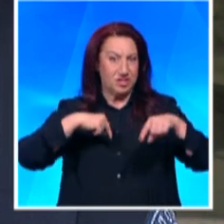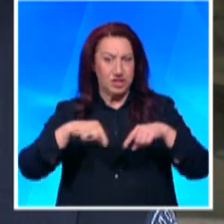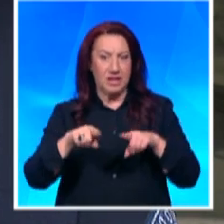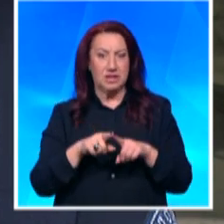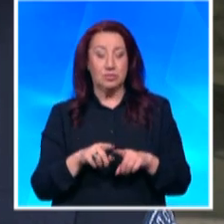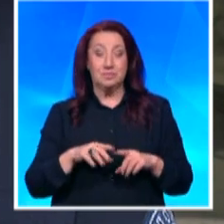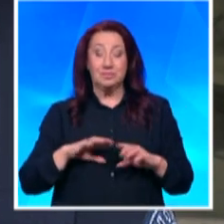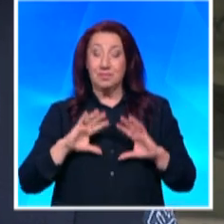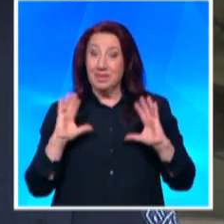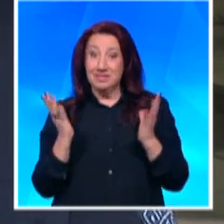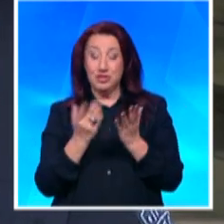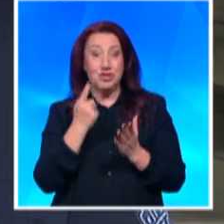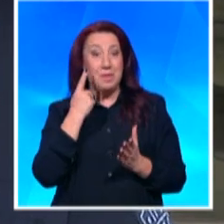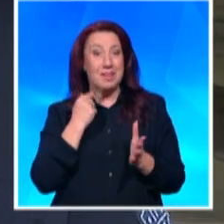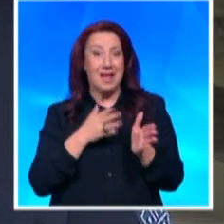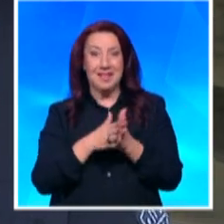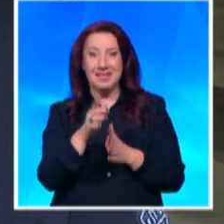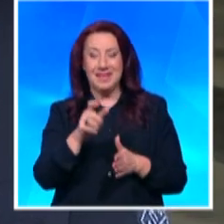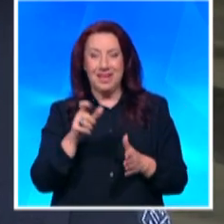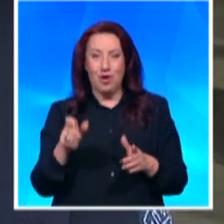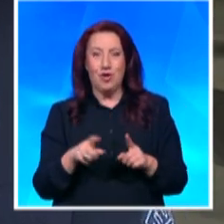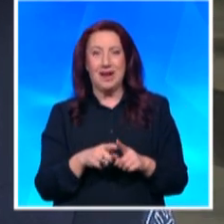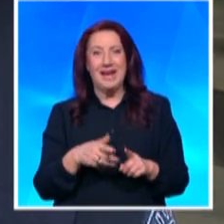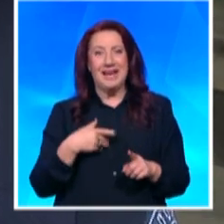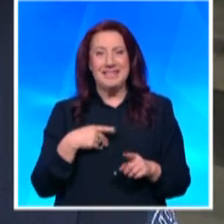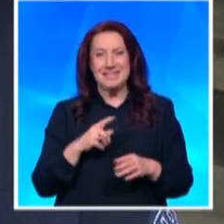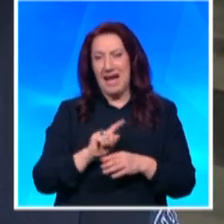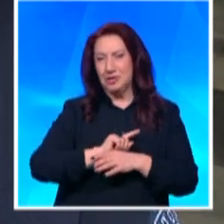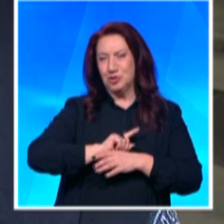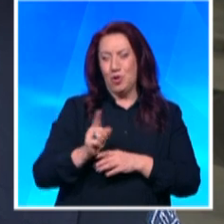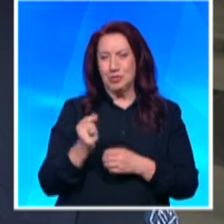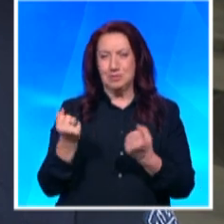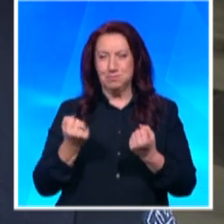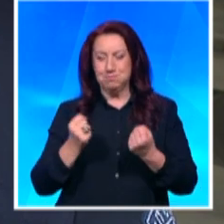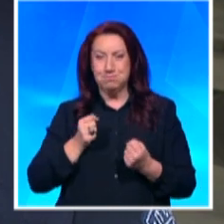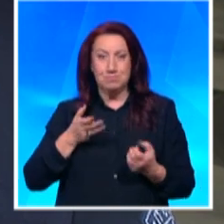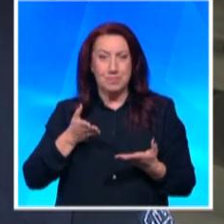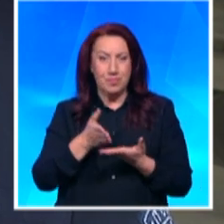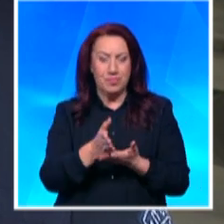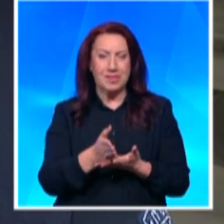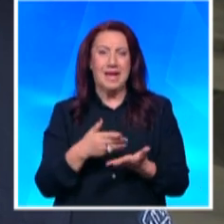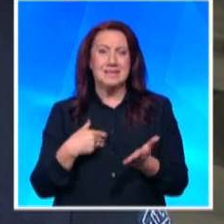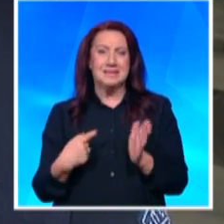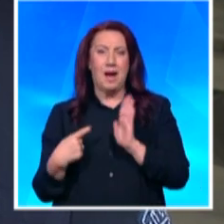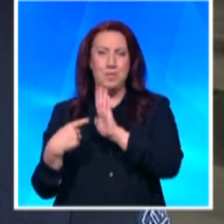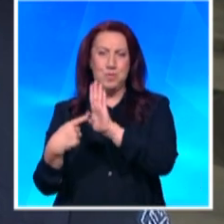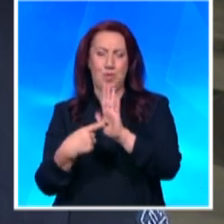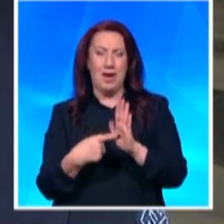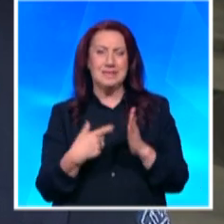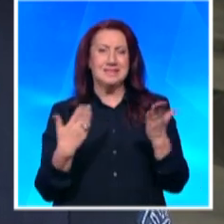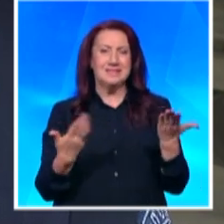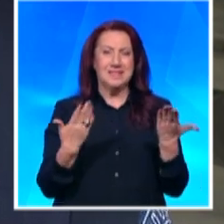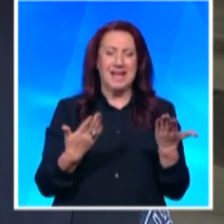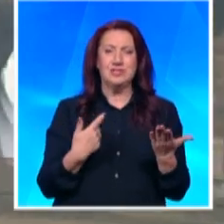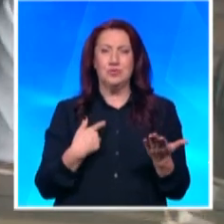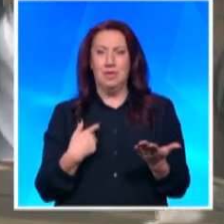хора, еуфория малко. Подават се на превишение на скоростта, на показване на някакви специфични